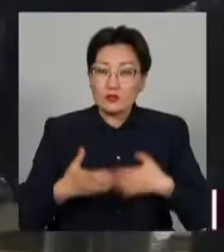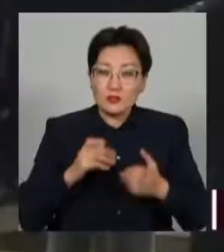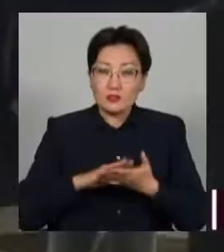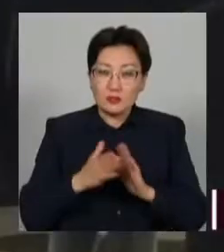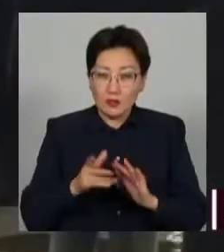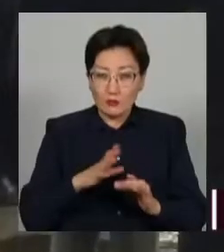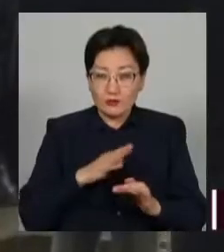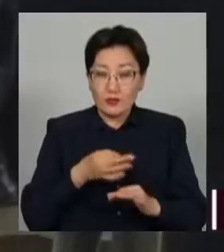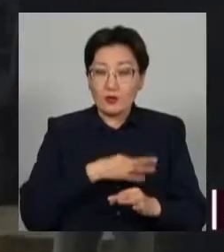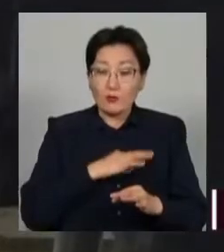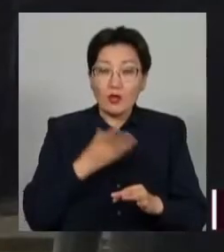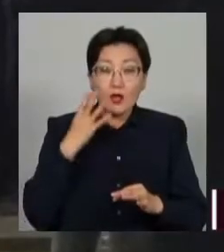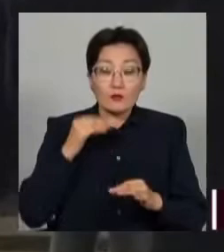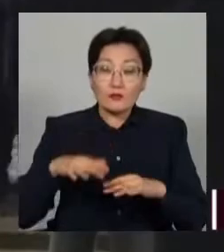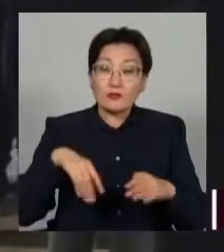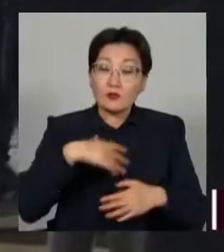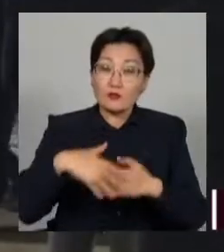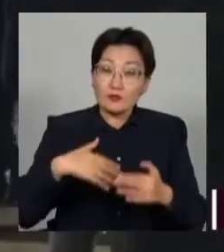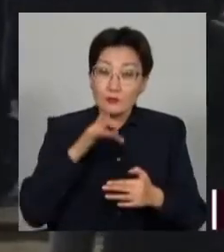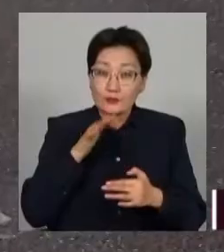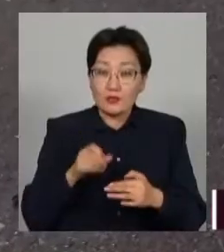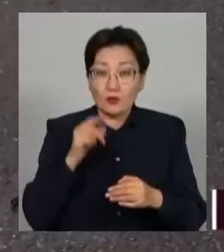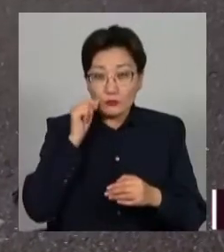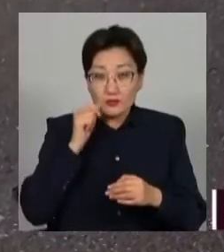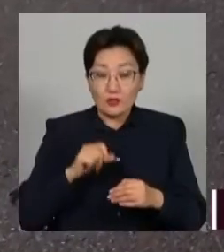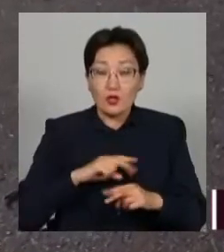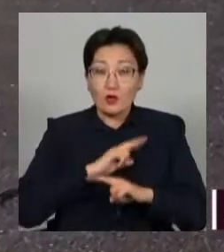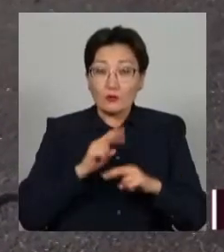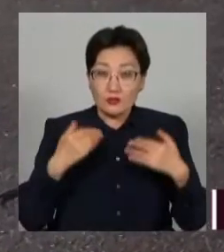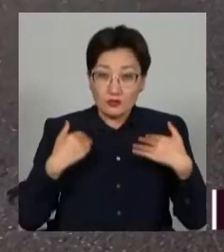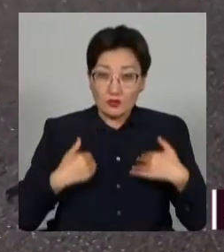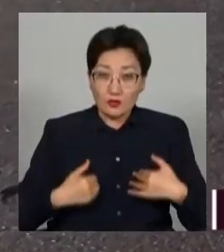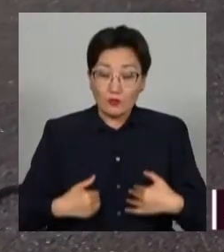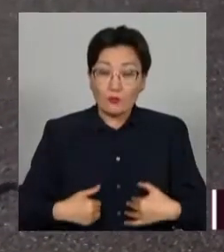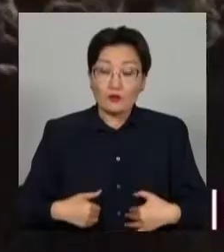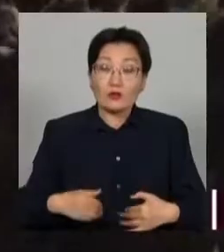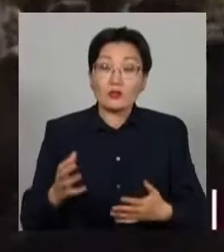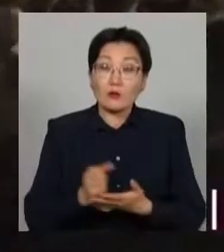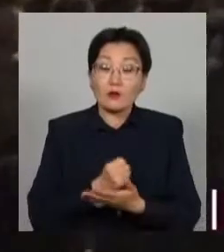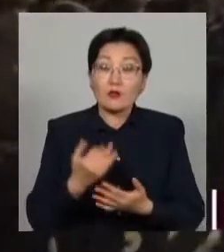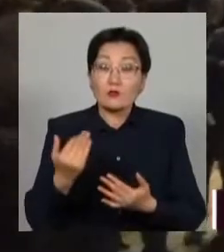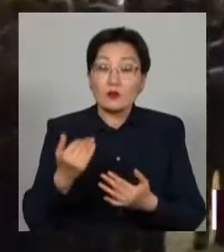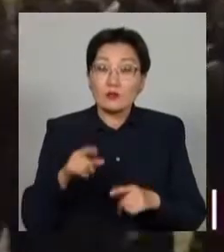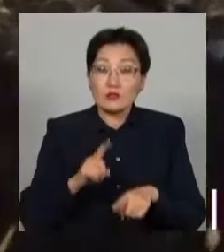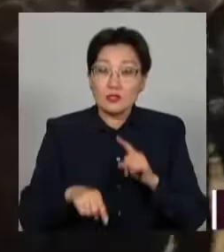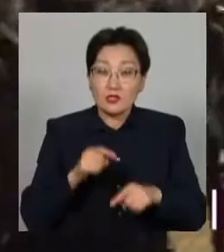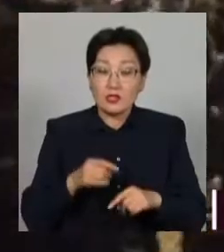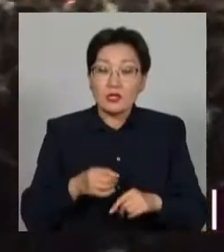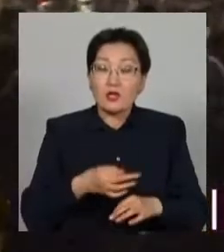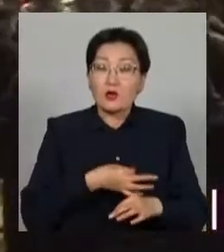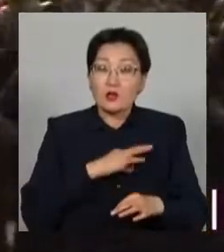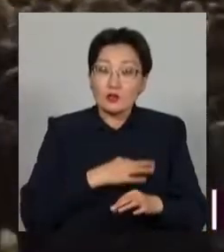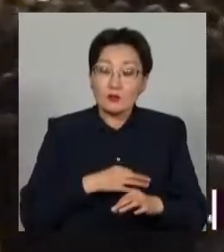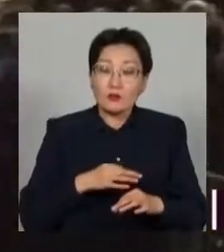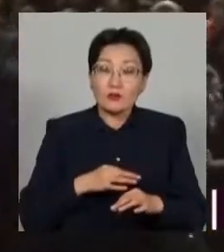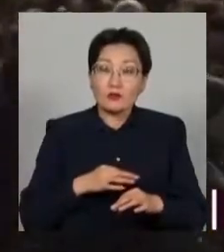болған. Заңгерлер Алматыдағы жаппай тәртіпсіздік кезінде ер адамның денесін күйік шалып көз жұмғанын айтты. Алайда оның жақындары заңға жүгінуден бас